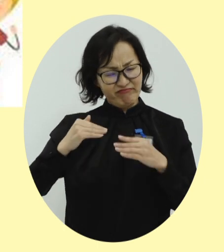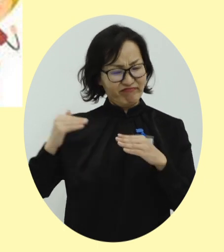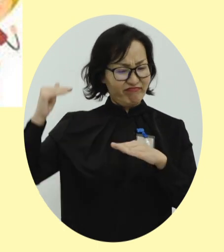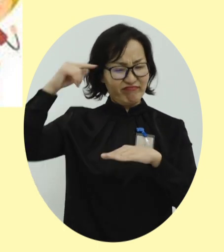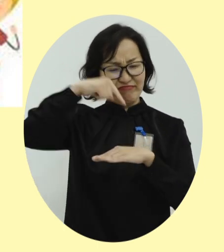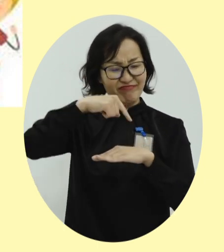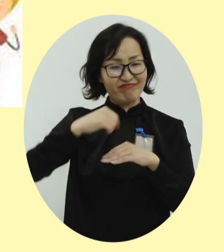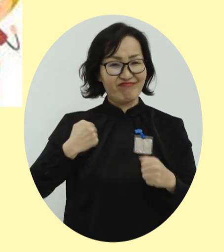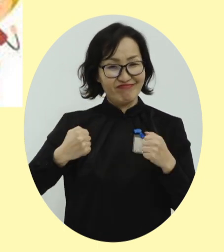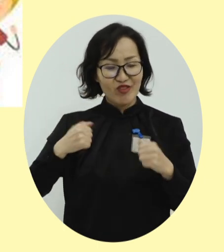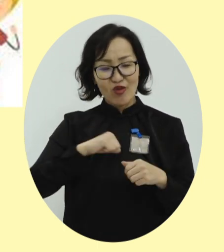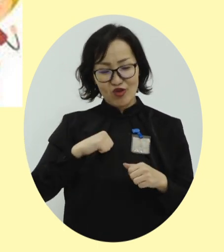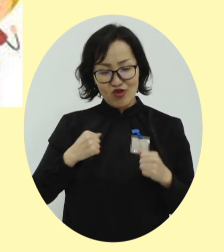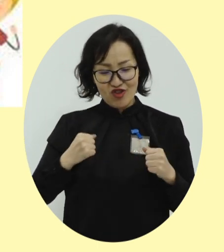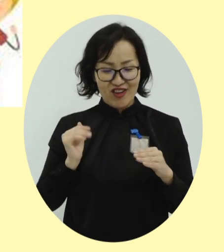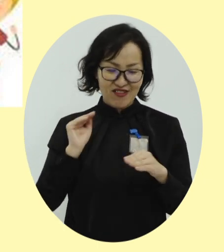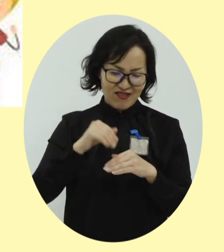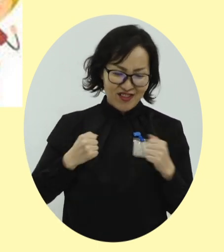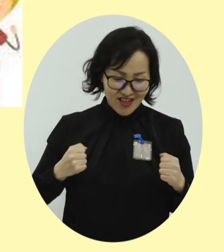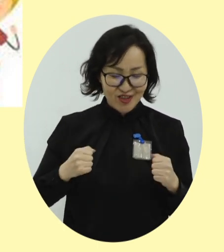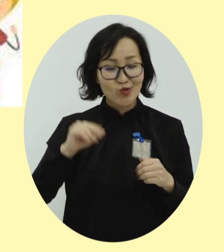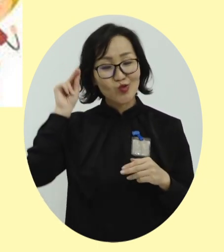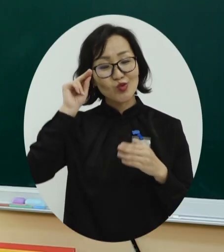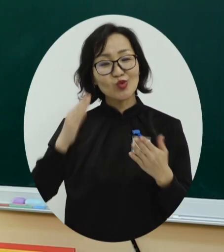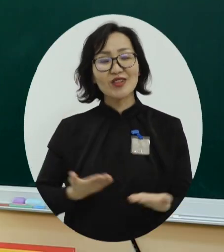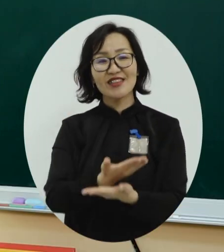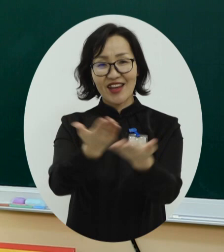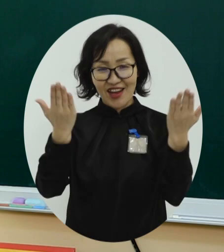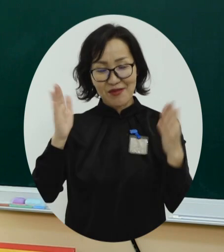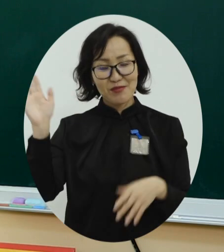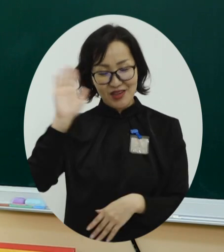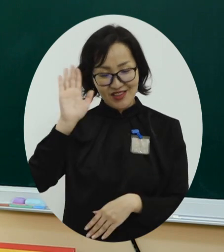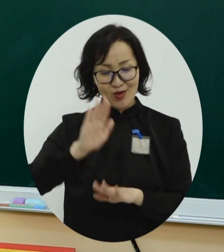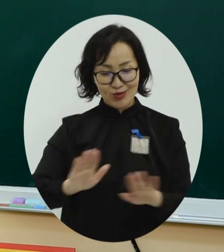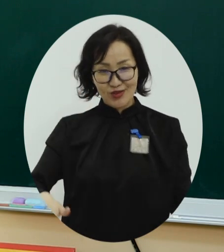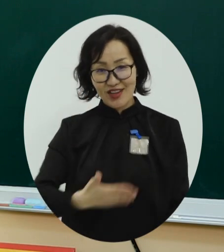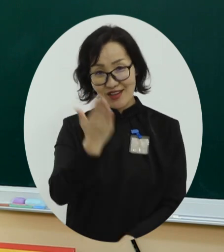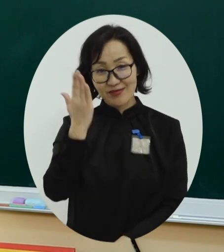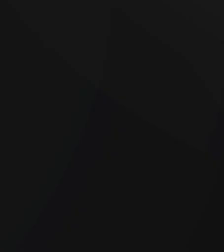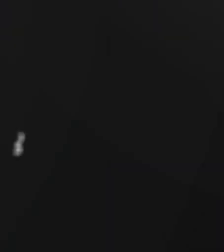санаж, үргэлж өөрсдийгөө дайчилж суралцаарай. Баяртай хүүхдүүдээ.